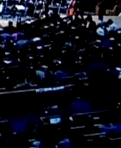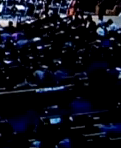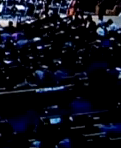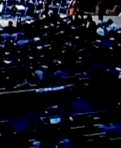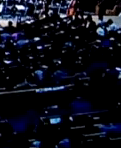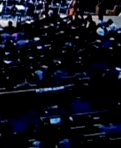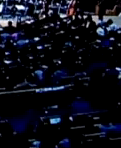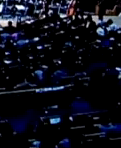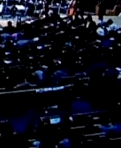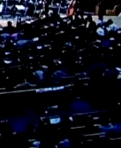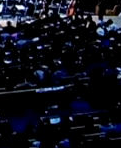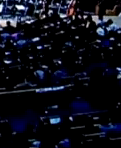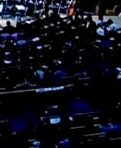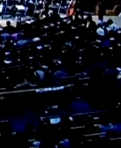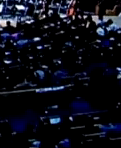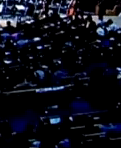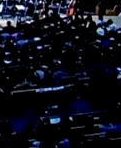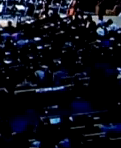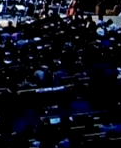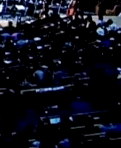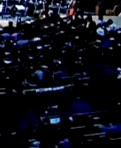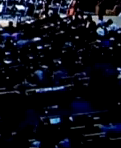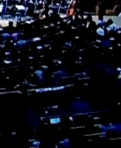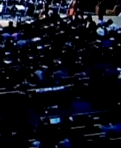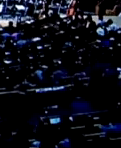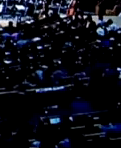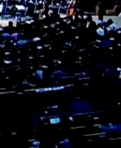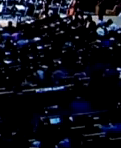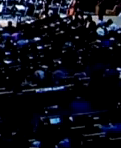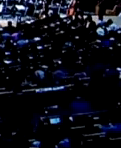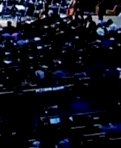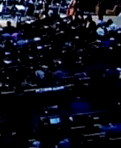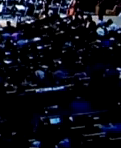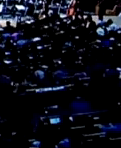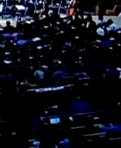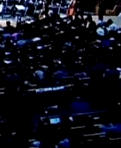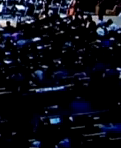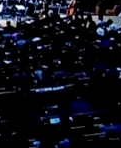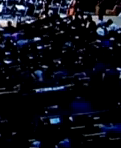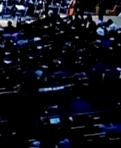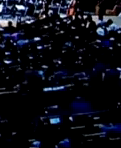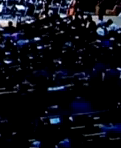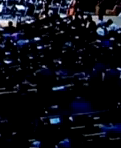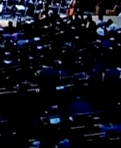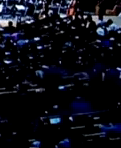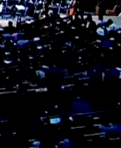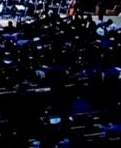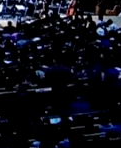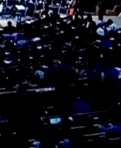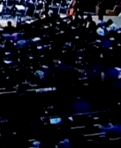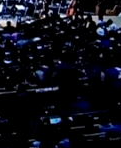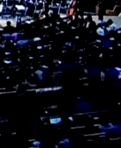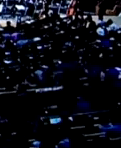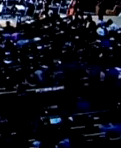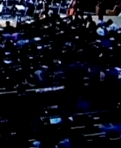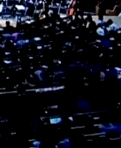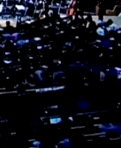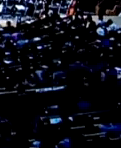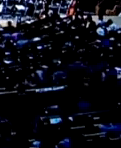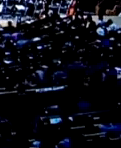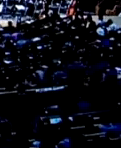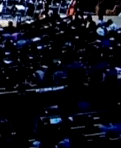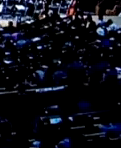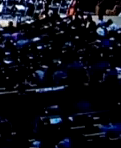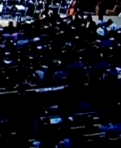주님을 기다리고 갈망하는 마음을 부어 주소서 하나님 주님께로 더 가까이 가는 결단이 있게 해 주소서